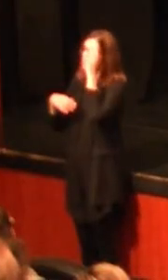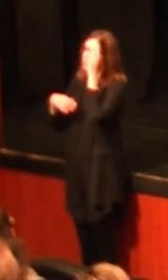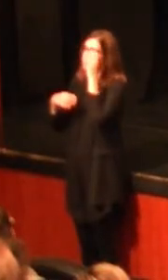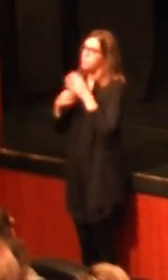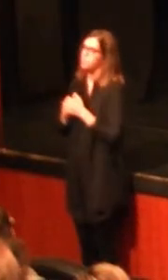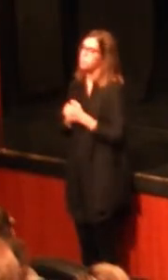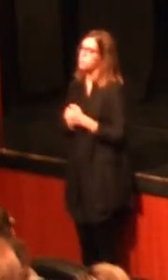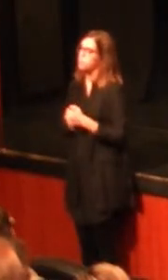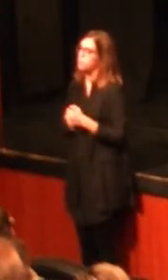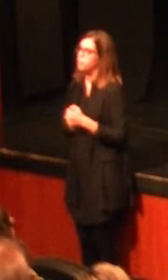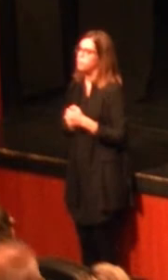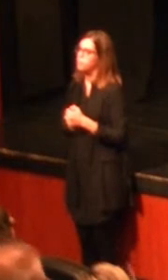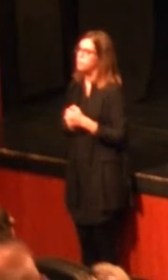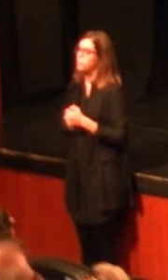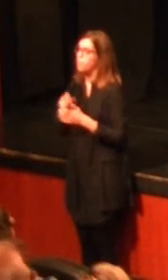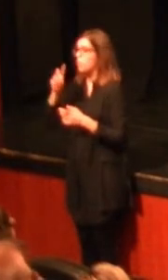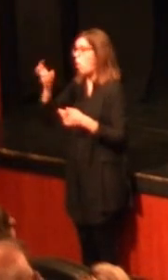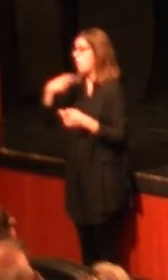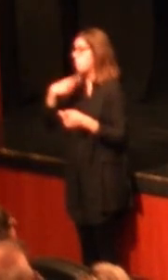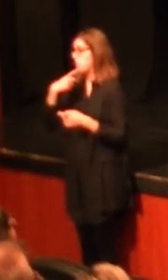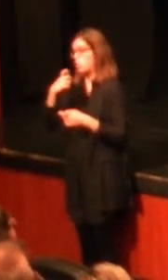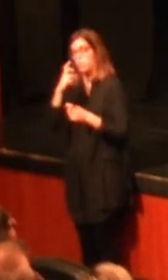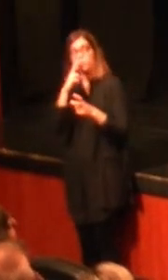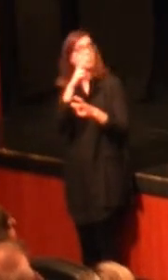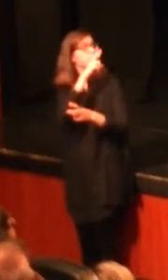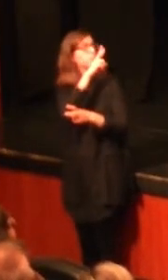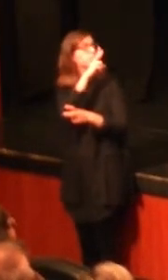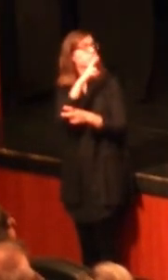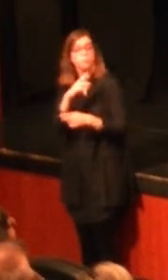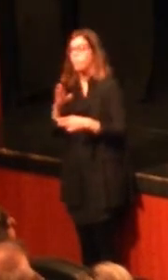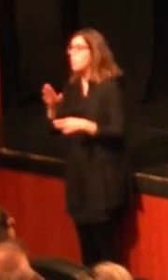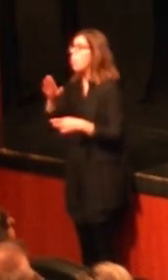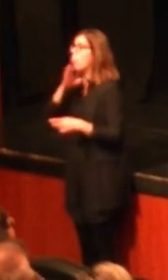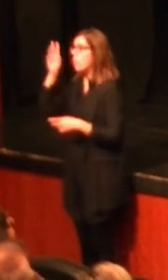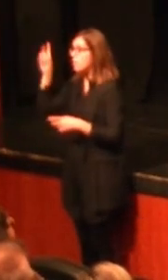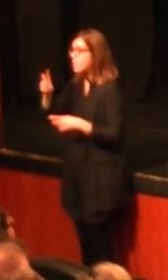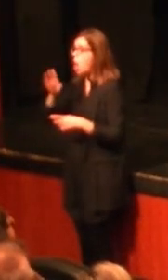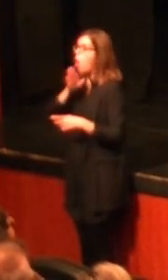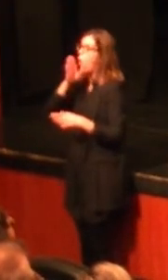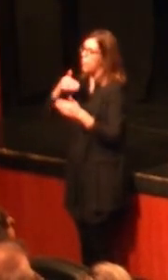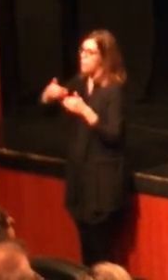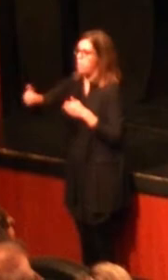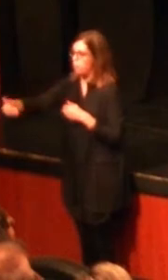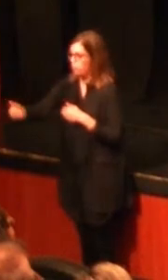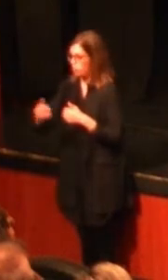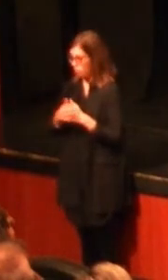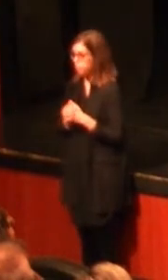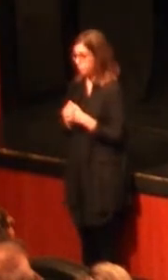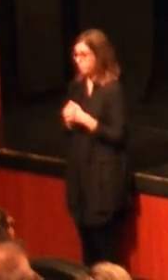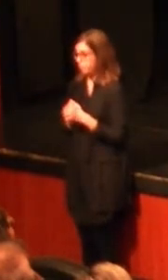preguntes filosòfiques que us deia abans, no? D'on venim, on anem? Hi ha un clic, hi ha un fet que ens